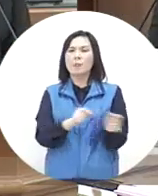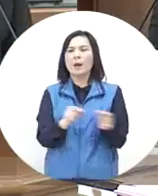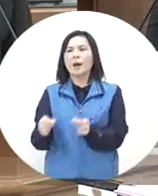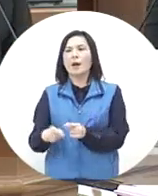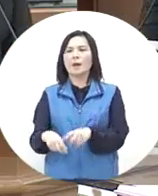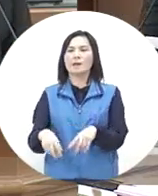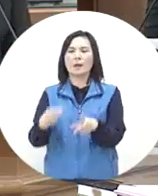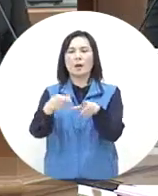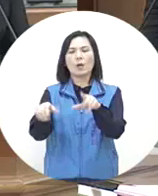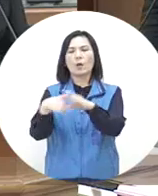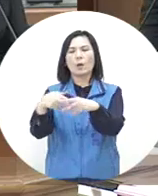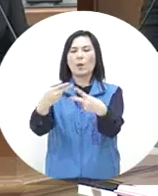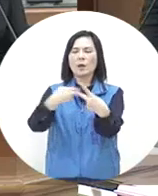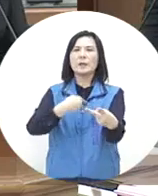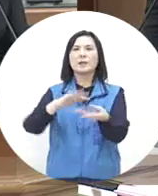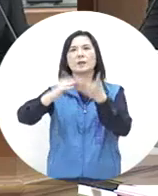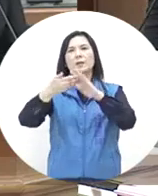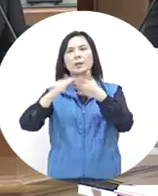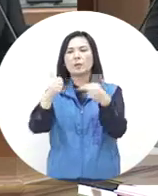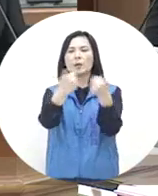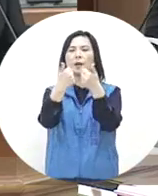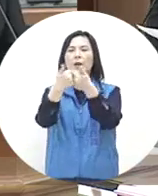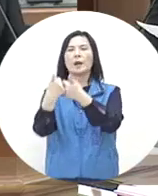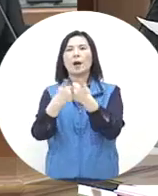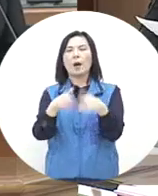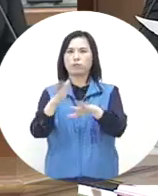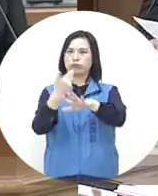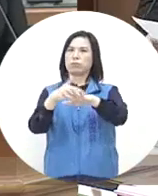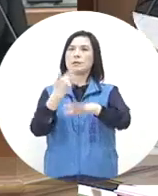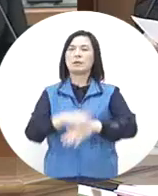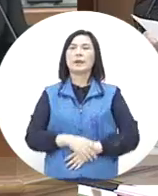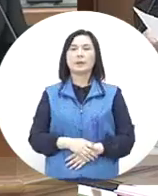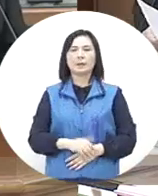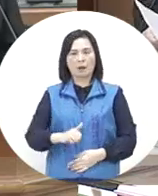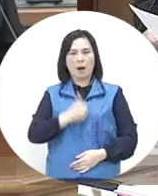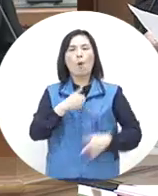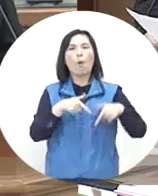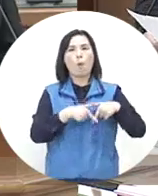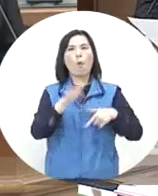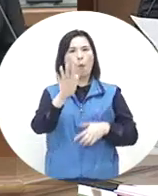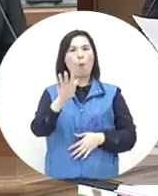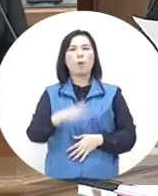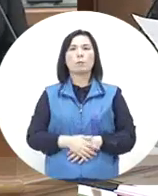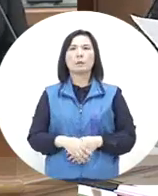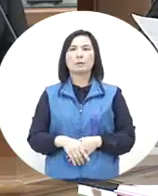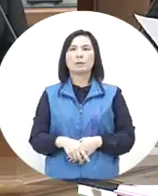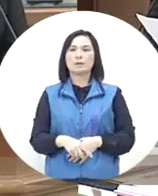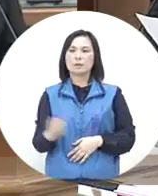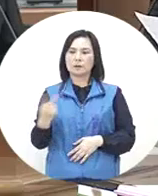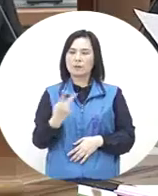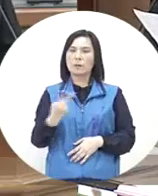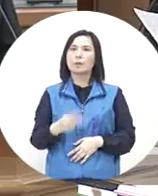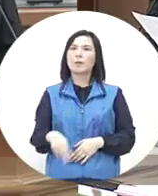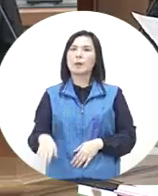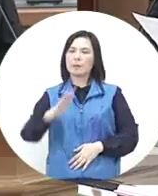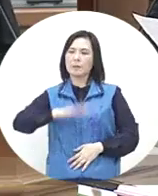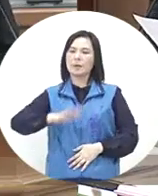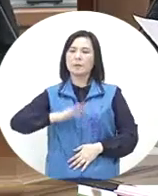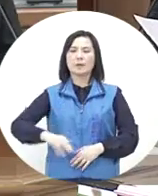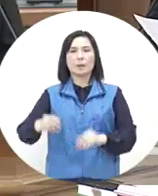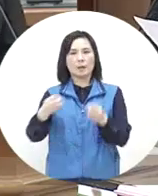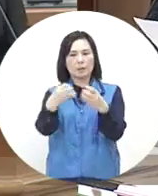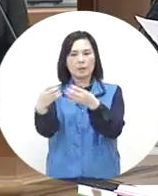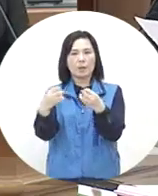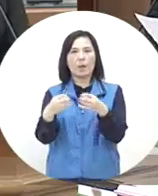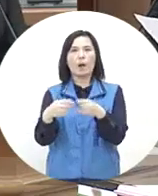这个代志嘛。啊，你嘛是嘛，这简单。 嘿， 但伊冇心，伊要解决这个代志，所以双边大家好好坐下来谈，把事情谈好才最